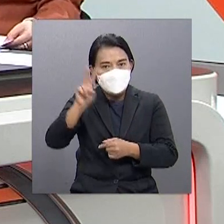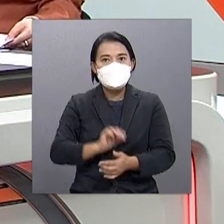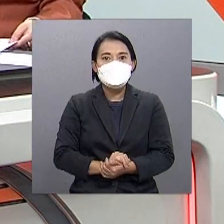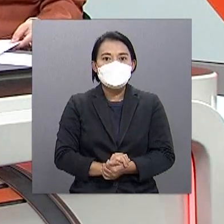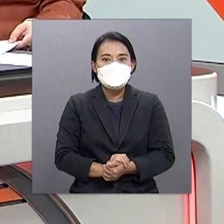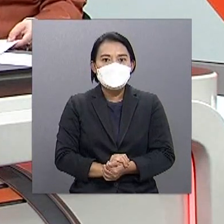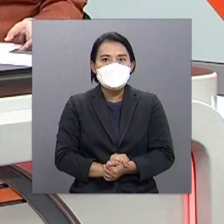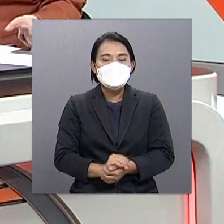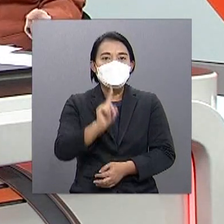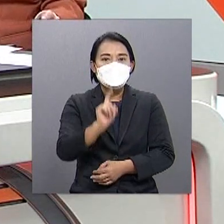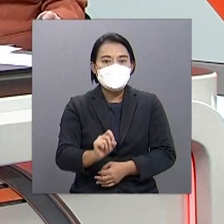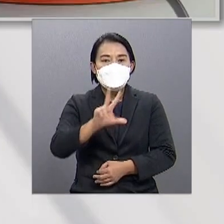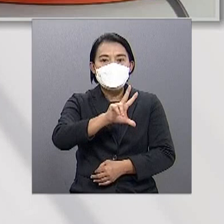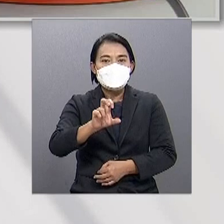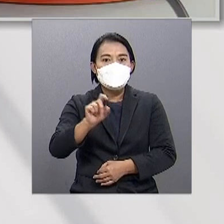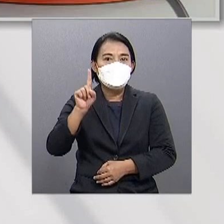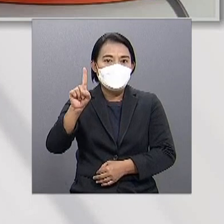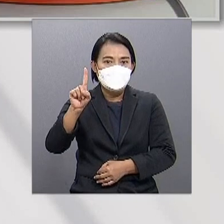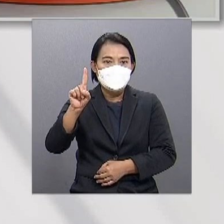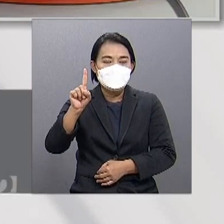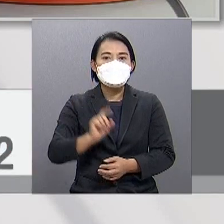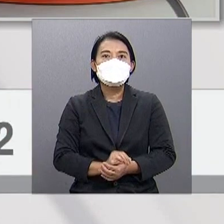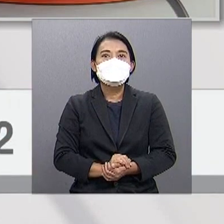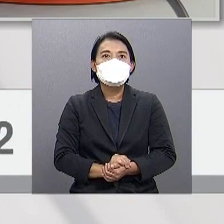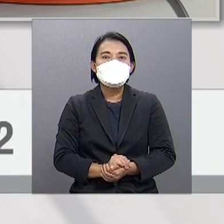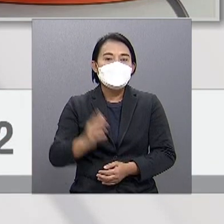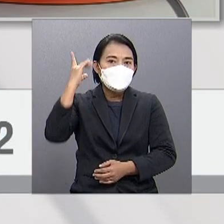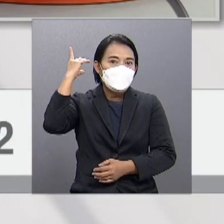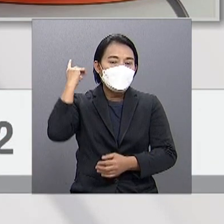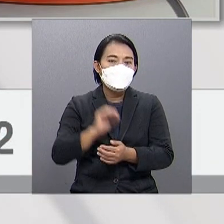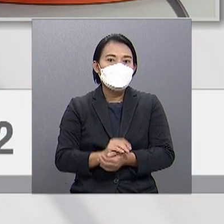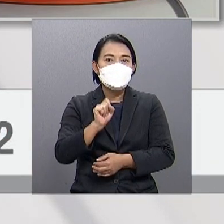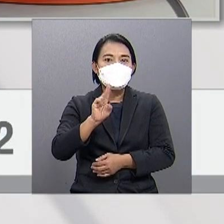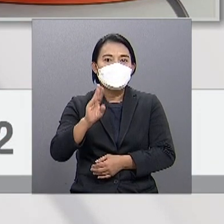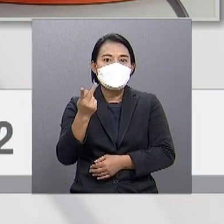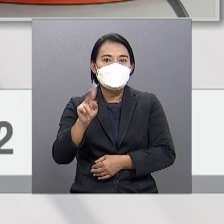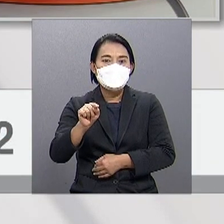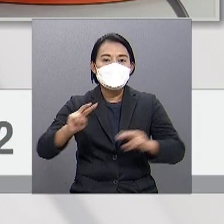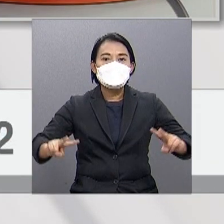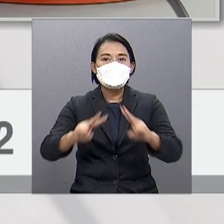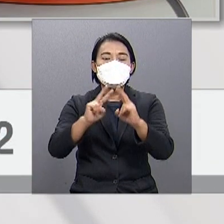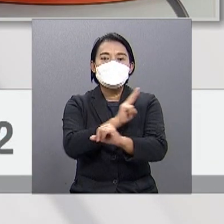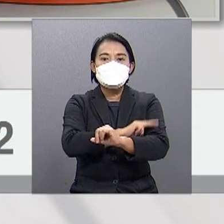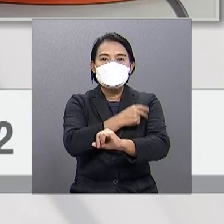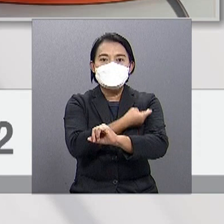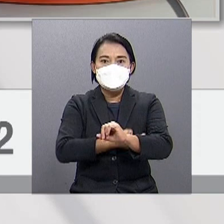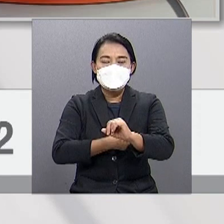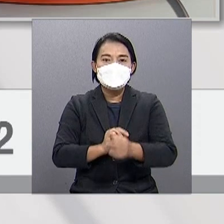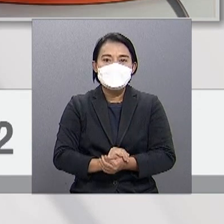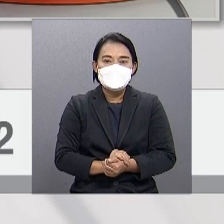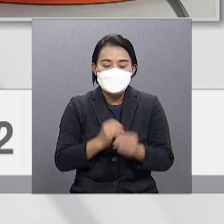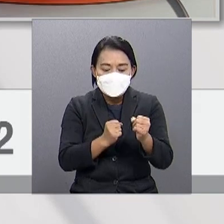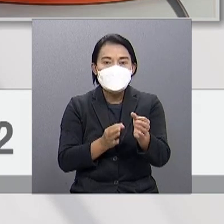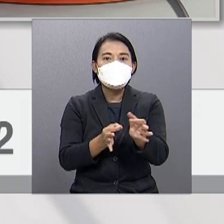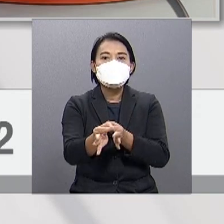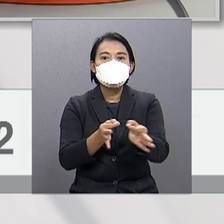กับอีก 1 คน ถงแ่ว่า เมื่วานนทางสอบค. และทางกระสวงสาธารณาสุขเขาจะพยายามชี้แจงวายอดผู้